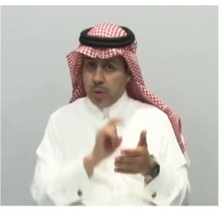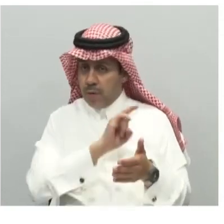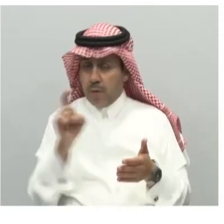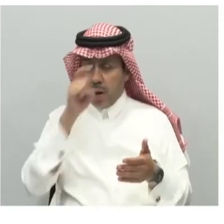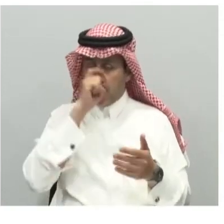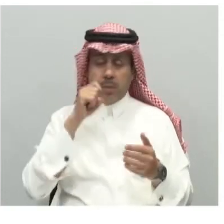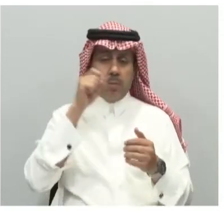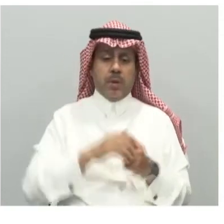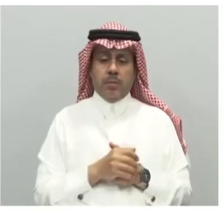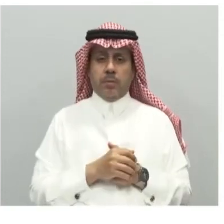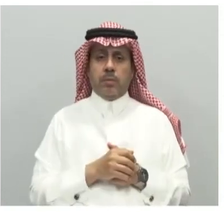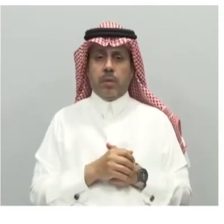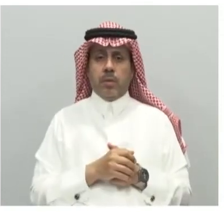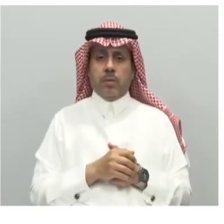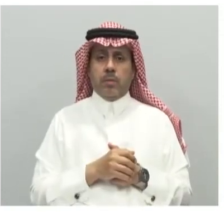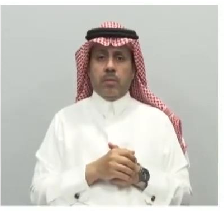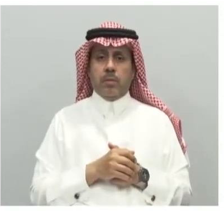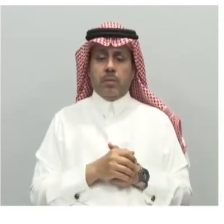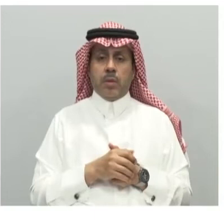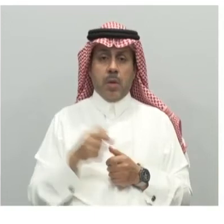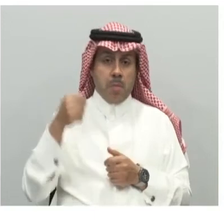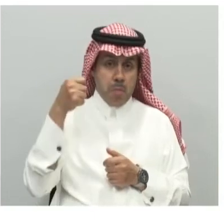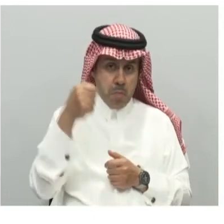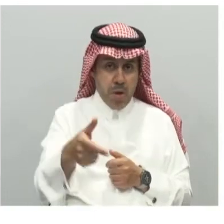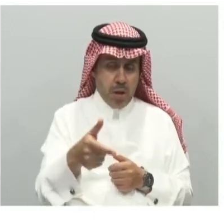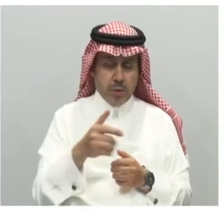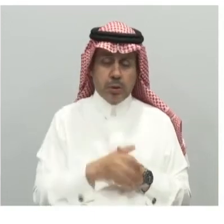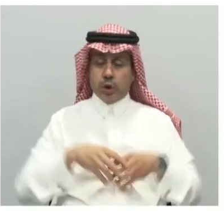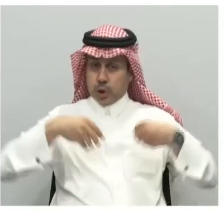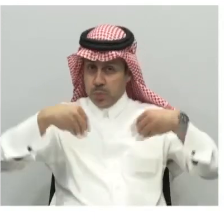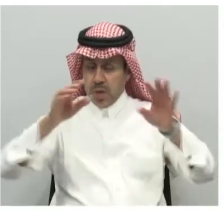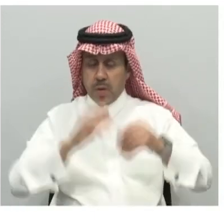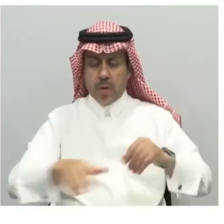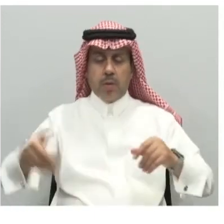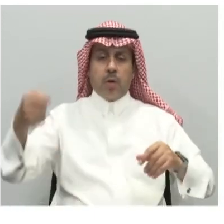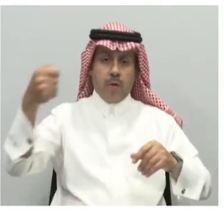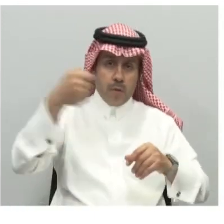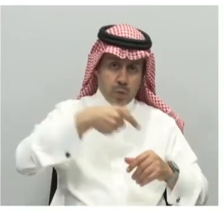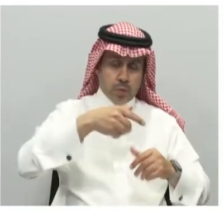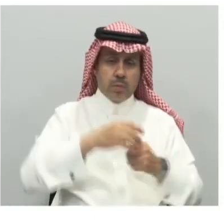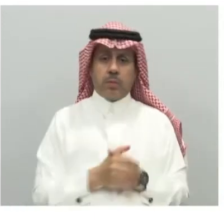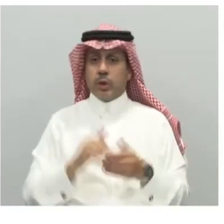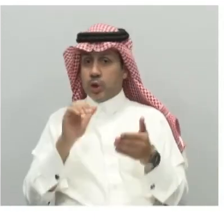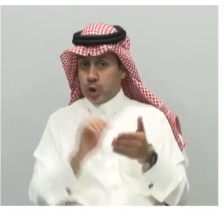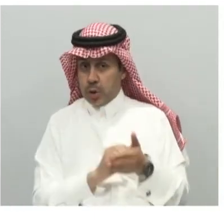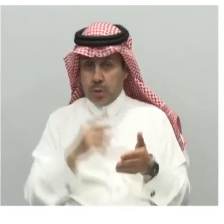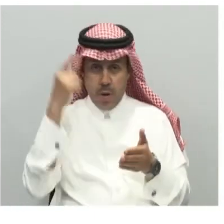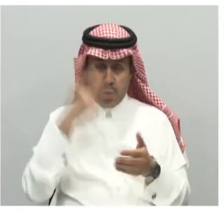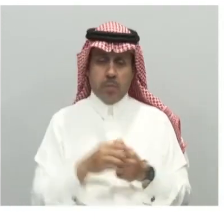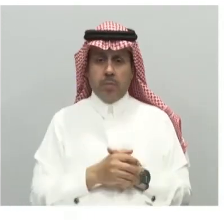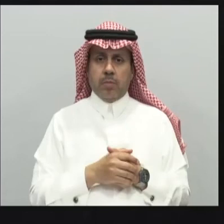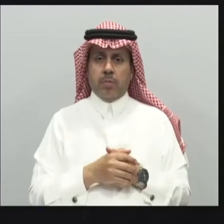يلزم الوفاء بها يعني لو ان شخصا بائع او مشترين اشترط على الاخر شرطا محرما